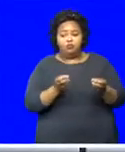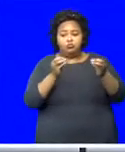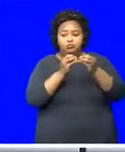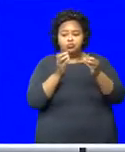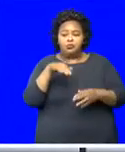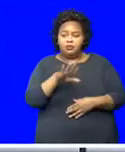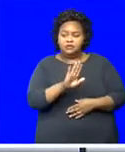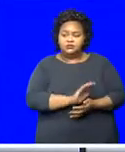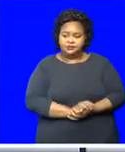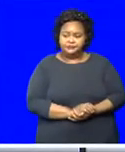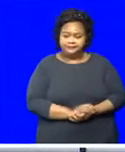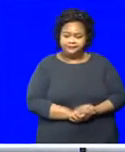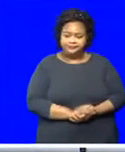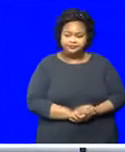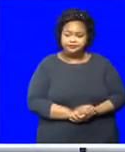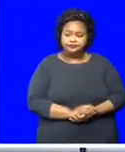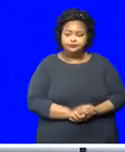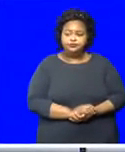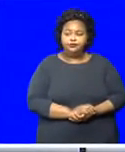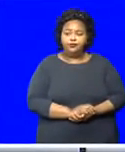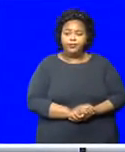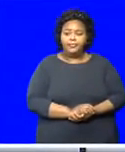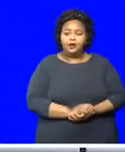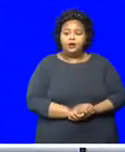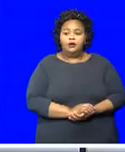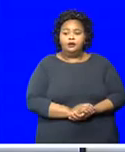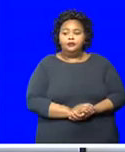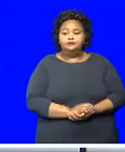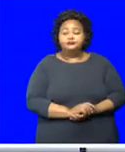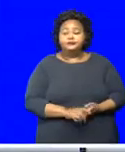ngenyuwa kakhulu izinga leTaekwondo kangwane ngalokuthi